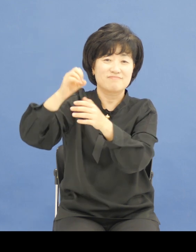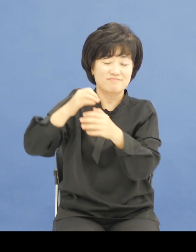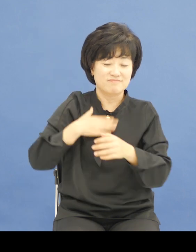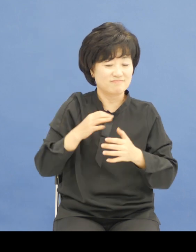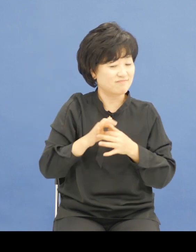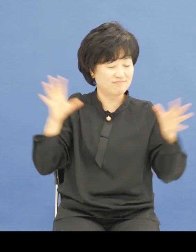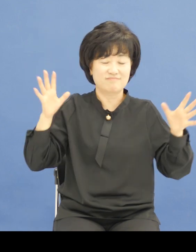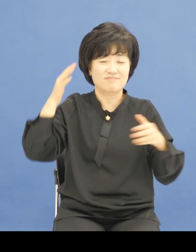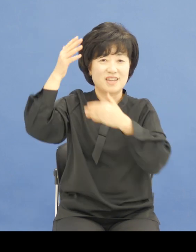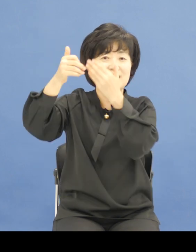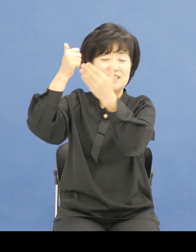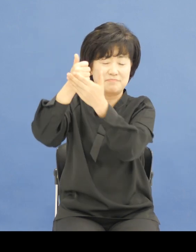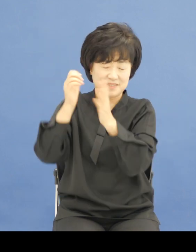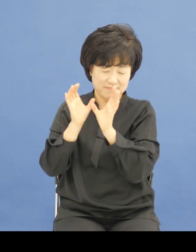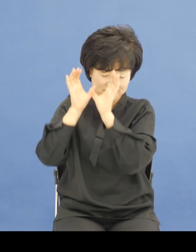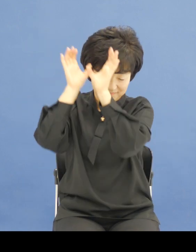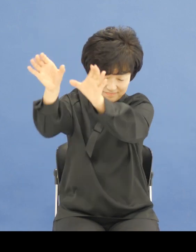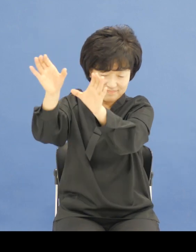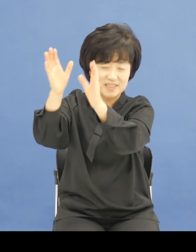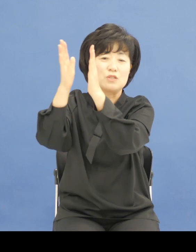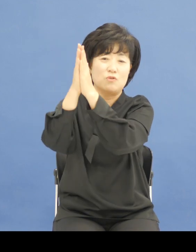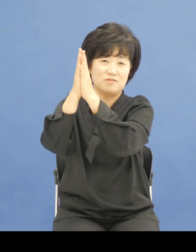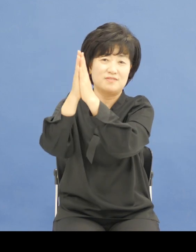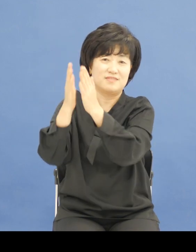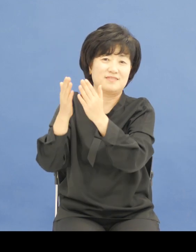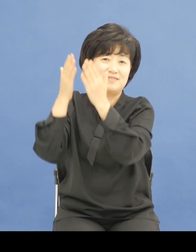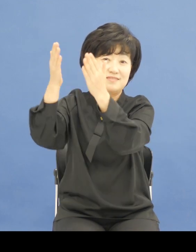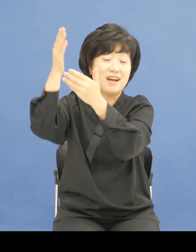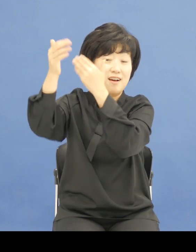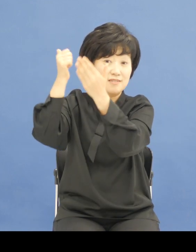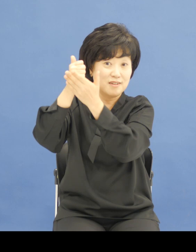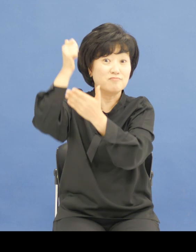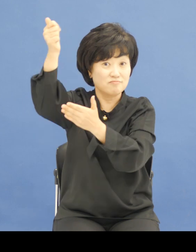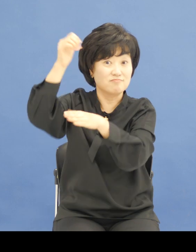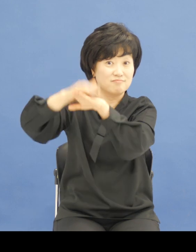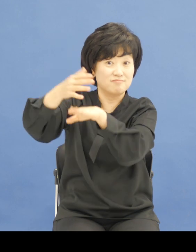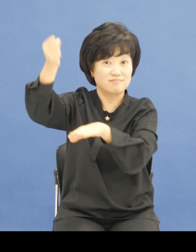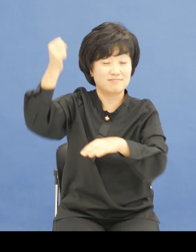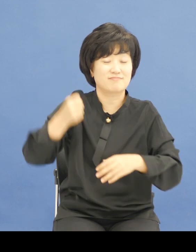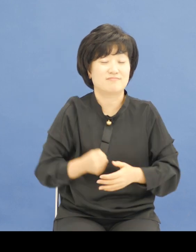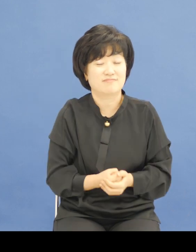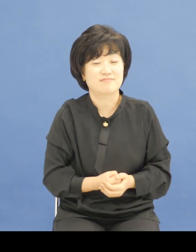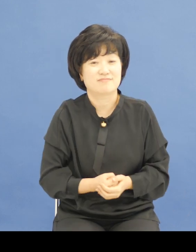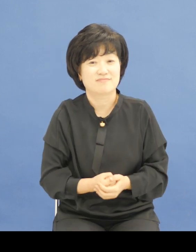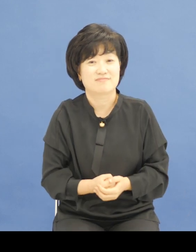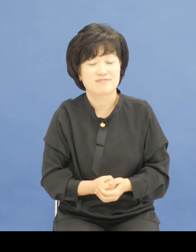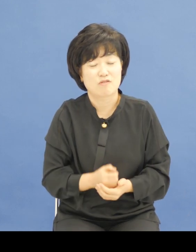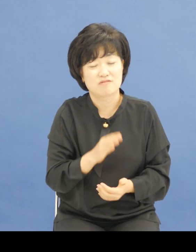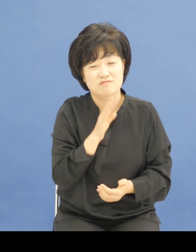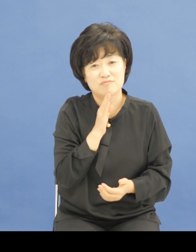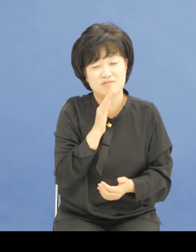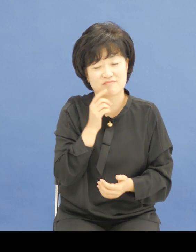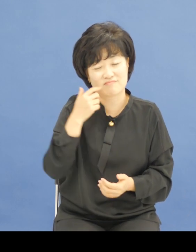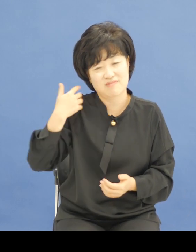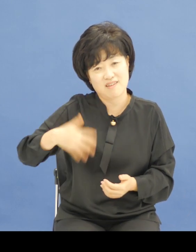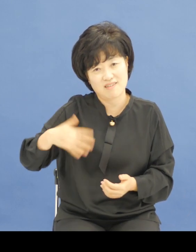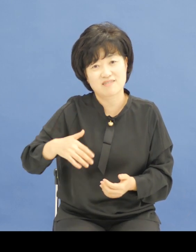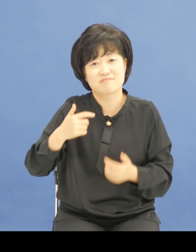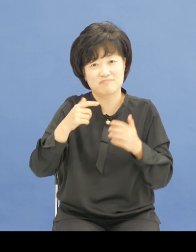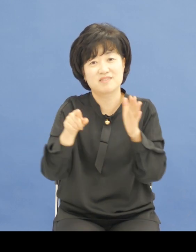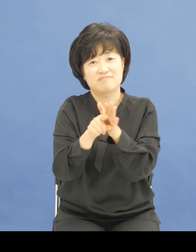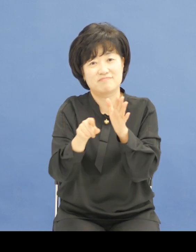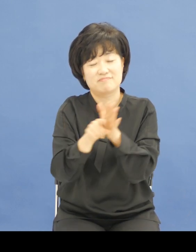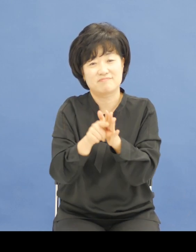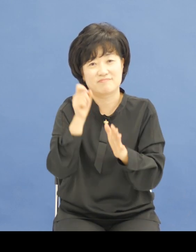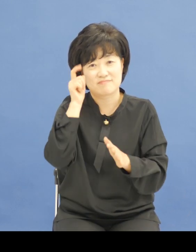예, 진정한 믿음이에요. 예. 그래도 이제 그곳에 있는 분들이 선교사님을 이렇게 환영하고 하다 보면 그냥 거기서 이렇게 약간